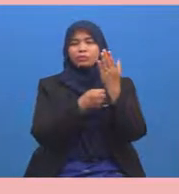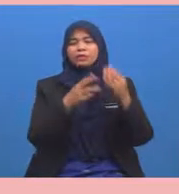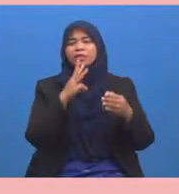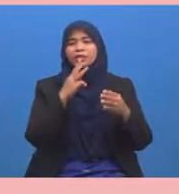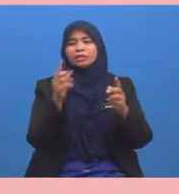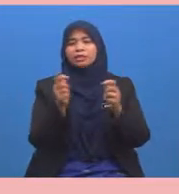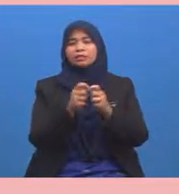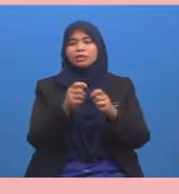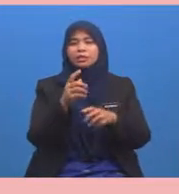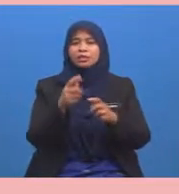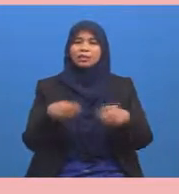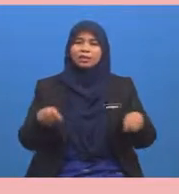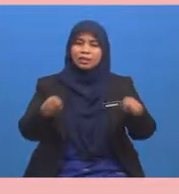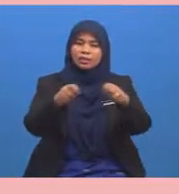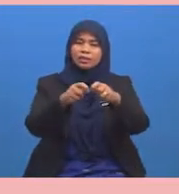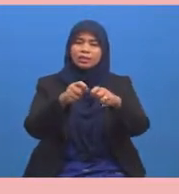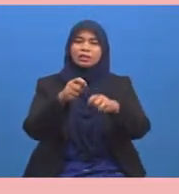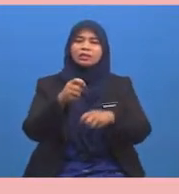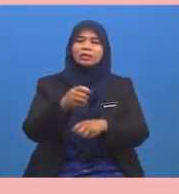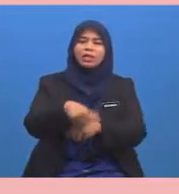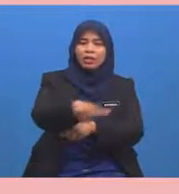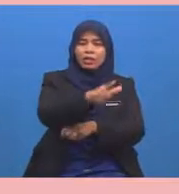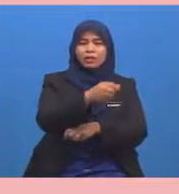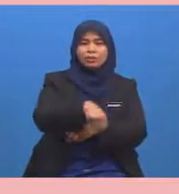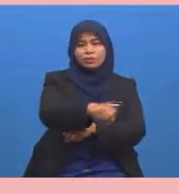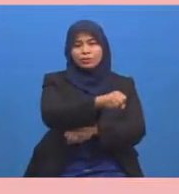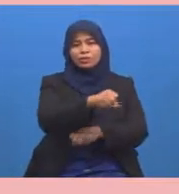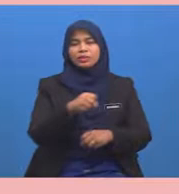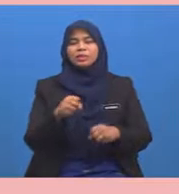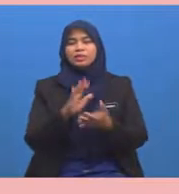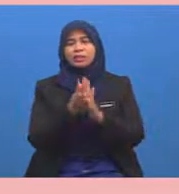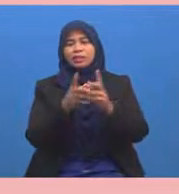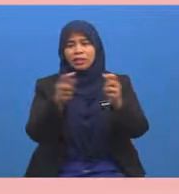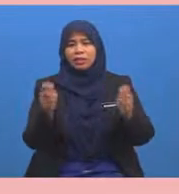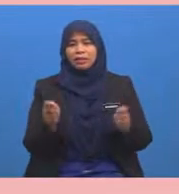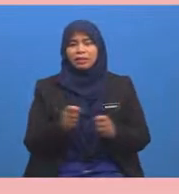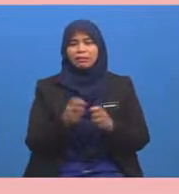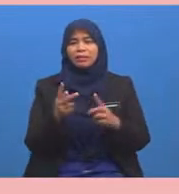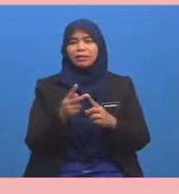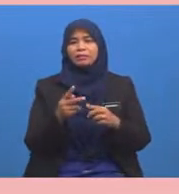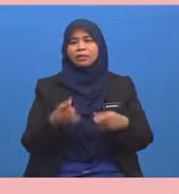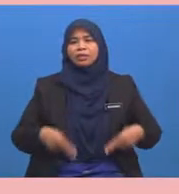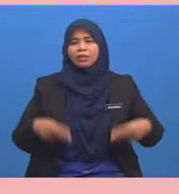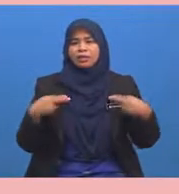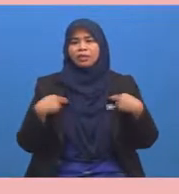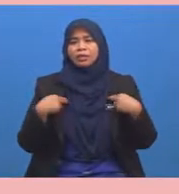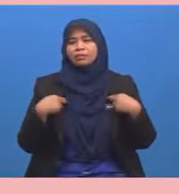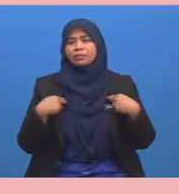tasik, laut dan sungai menjadi habitat kepada hidupan akuatik yang sangat penting kepada aktiviti